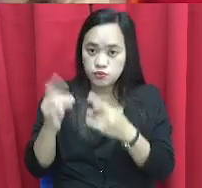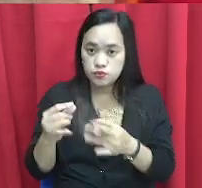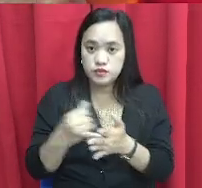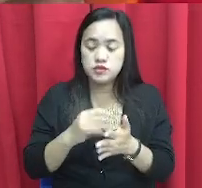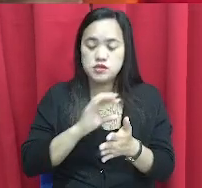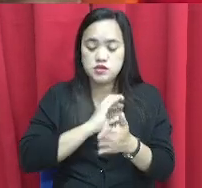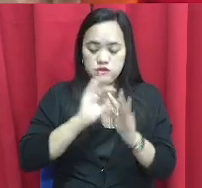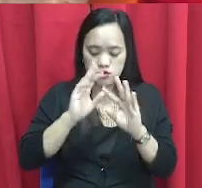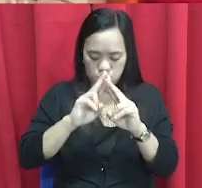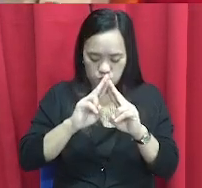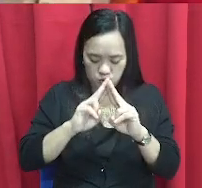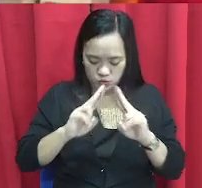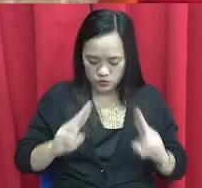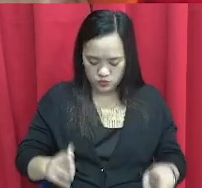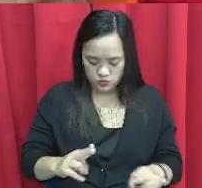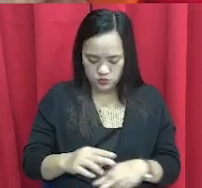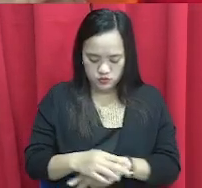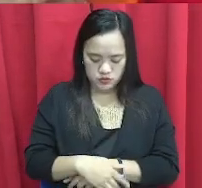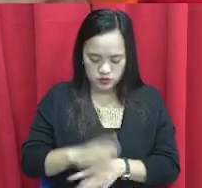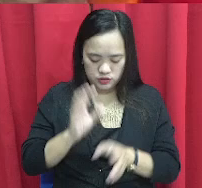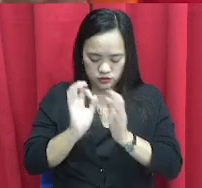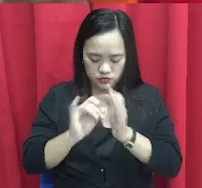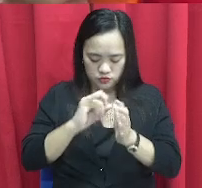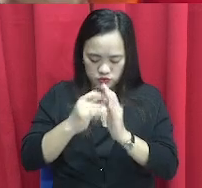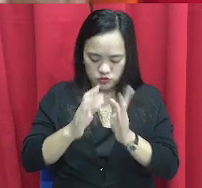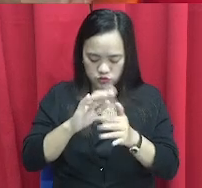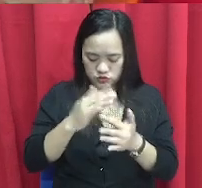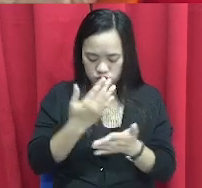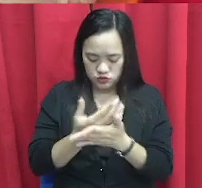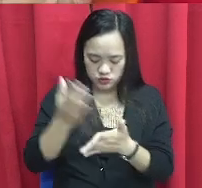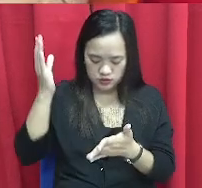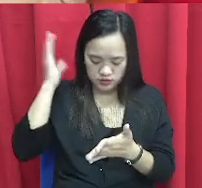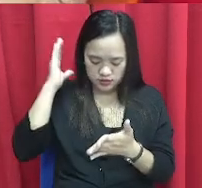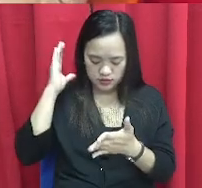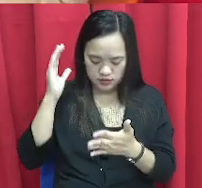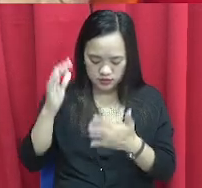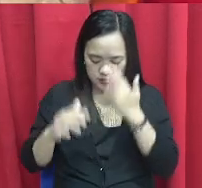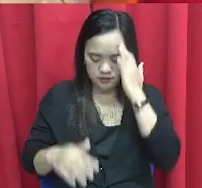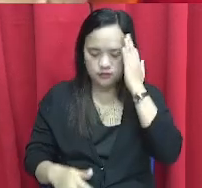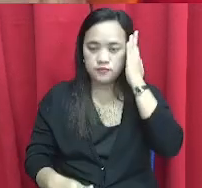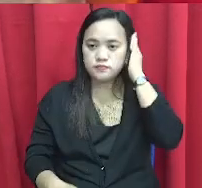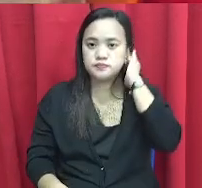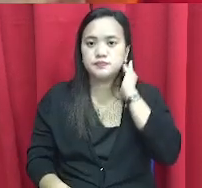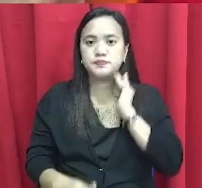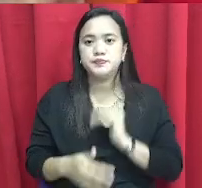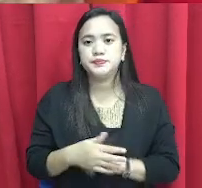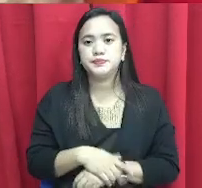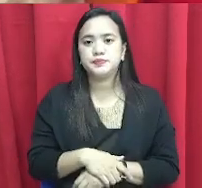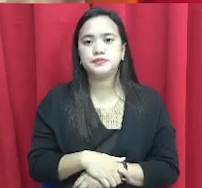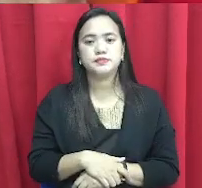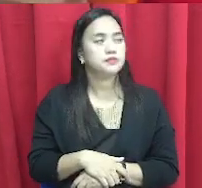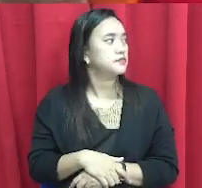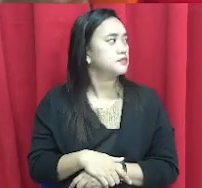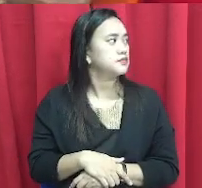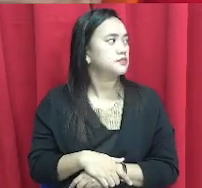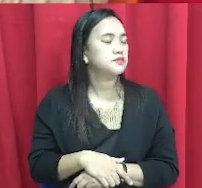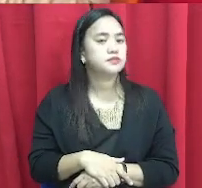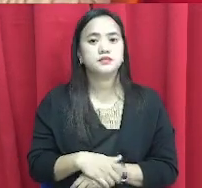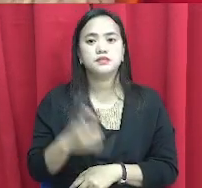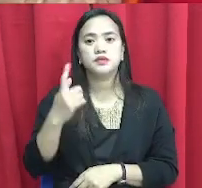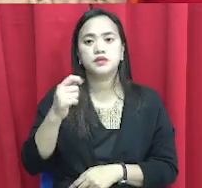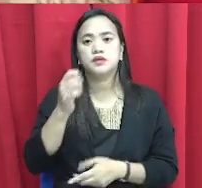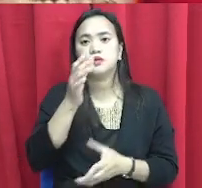Amen kung narinig ng ng husband na na na itinuro ng ng ng ng salita ng Diyos na